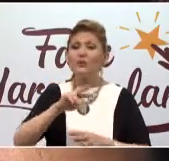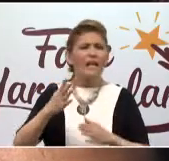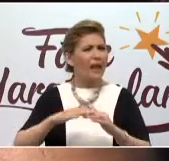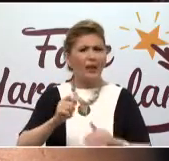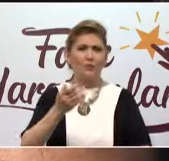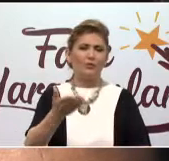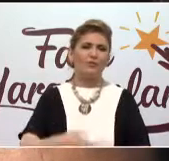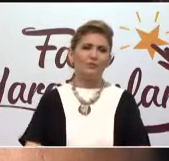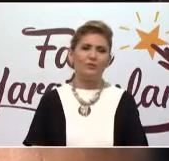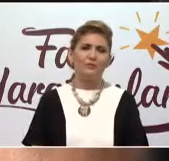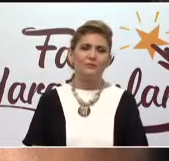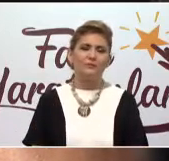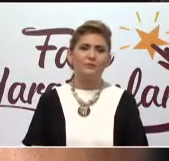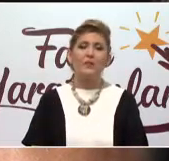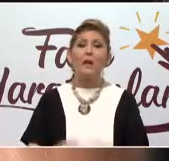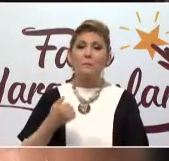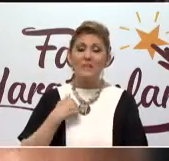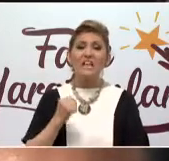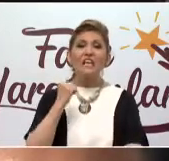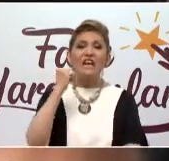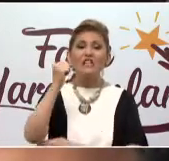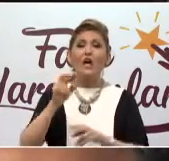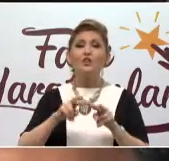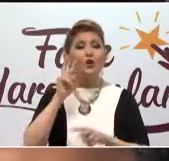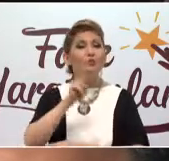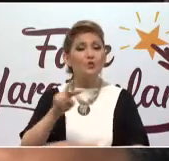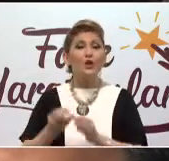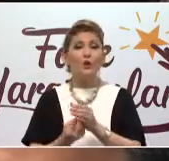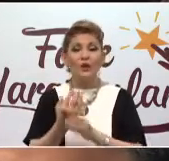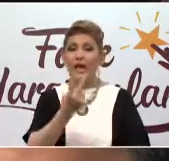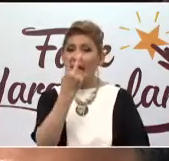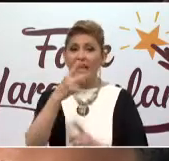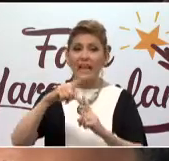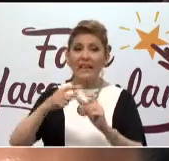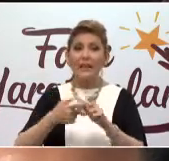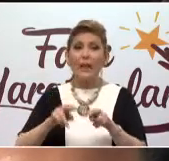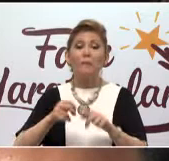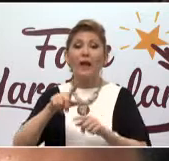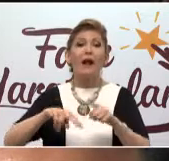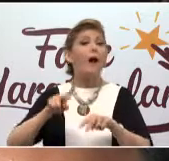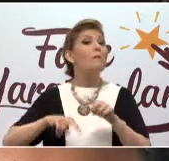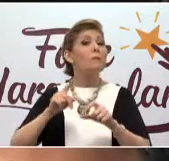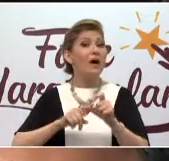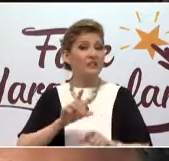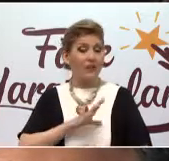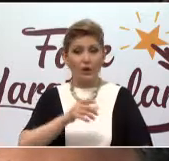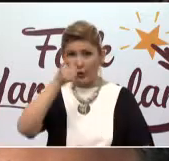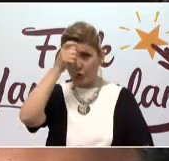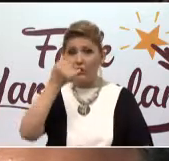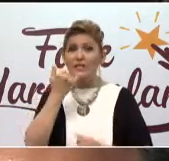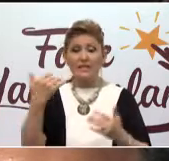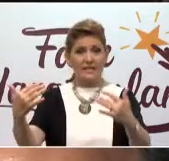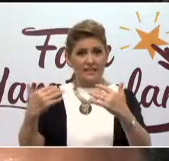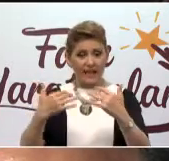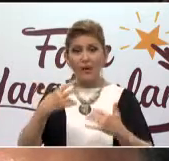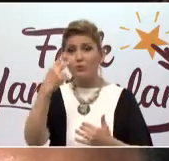yapıyorsunuz acaba? Biz yaşayan müzeyi kurarken iki temel amacımız vardı. Öncelikle Türk ziyaretçisinin